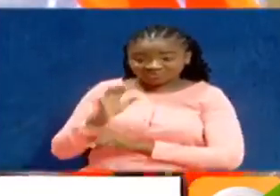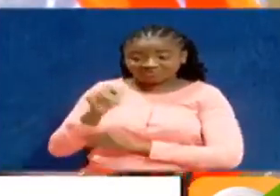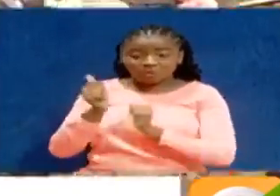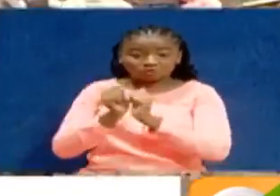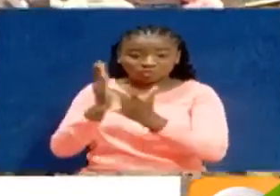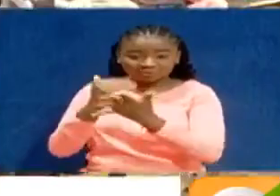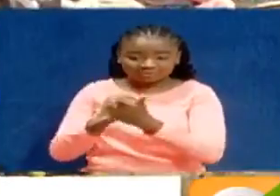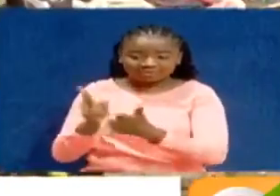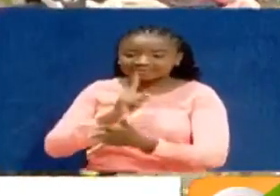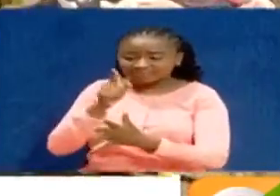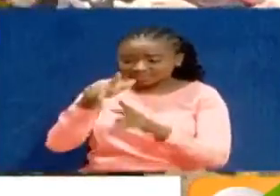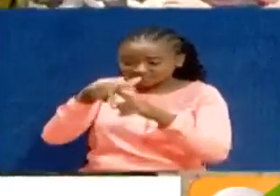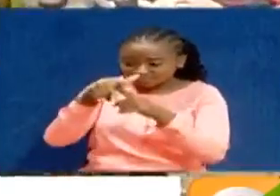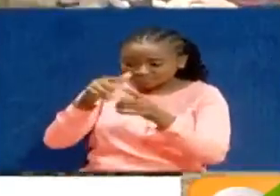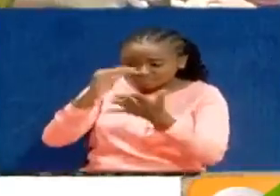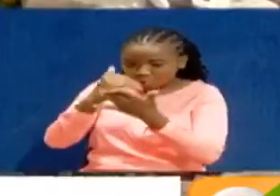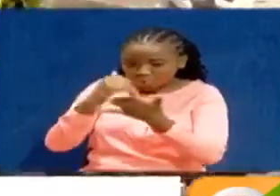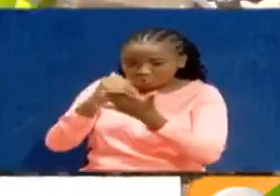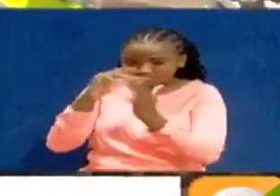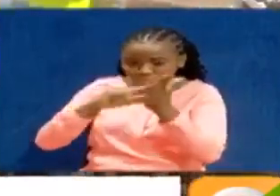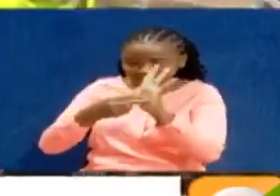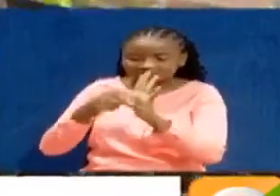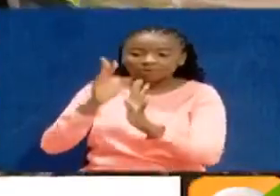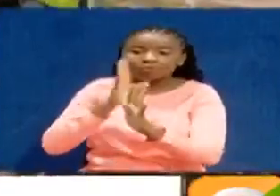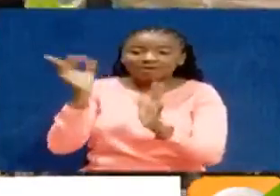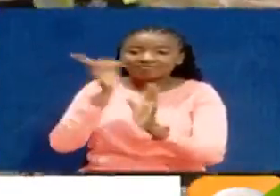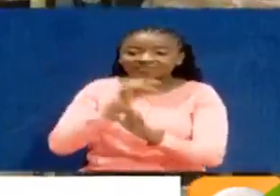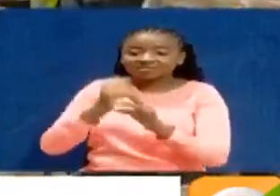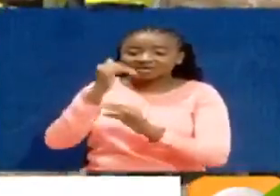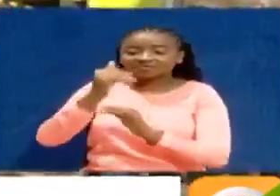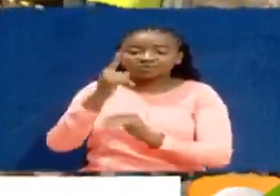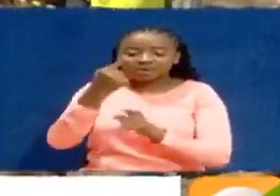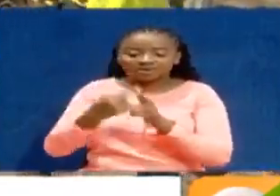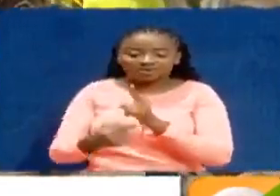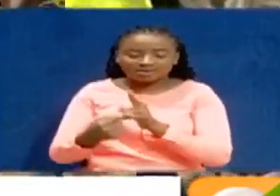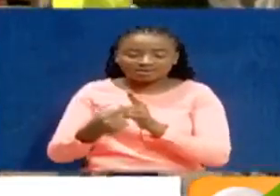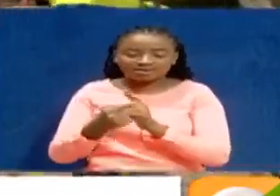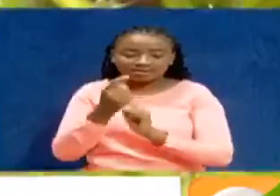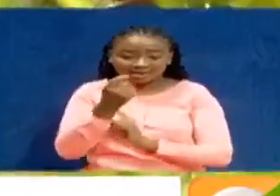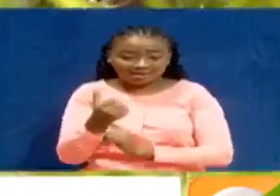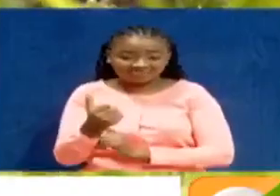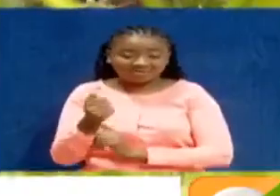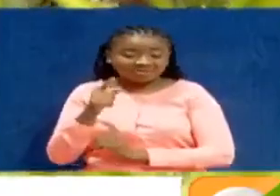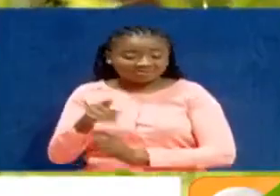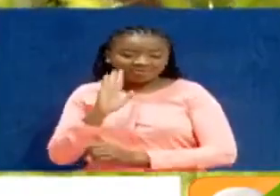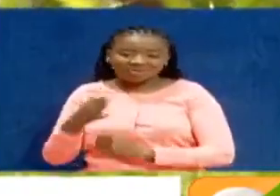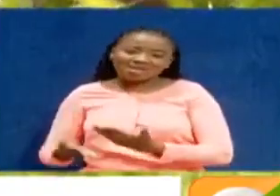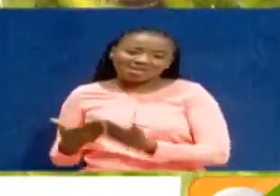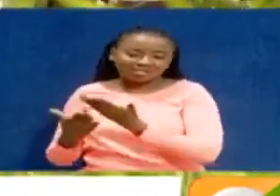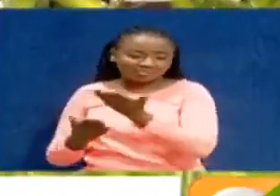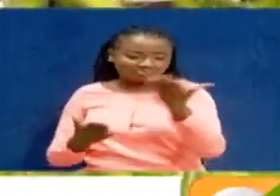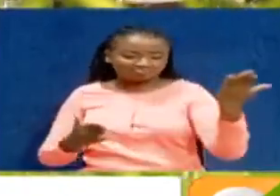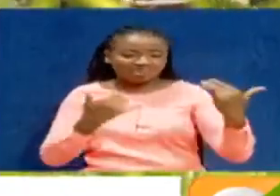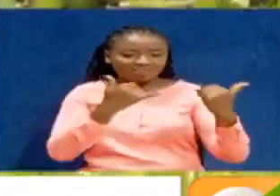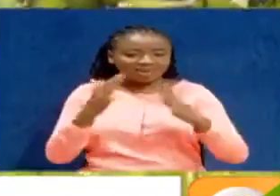mradi huu utakaokamilika baada ya mwaka mmoja na nusu utakuwa na manufaa kwa wachezaji nchini. Hii ni licha